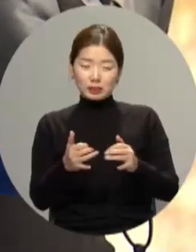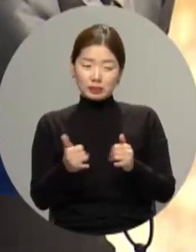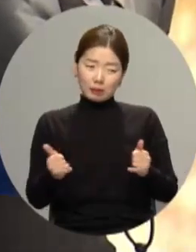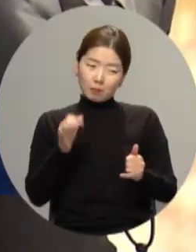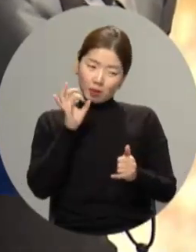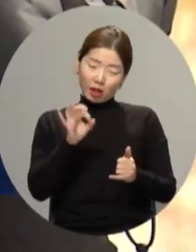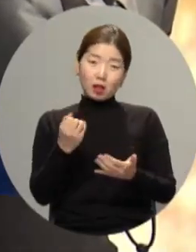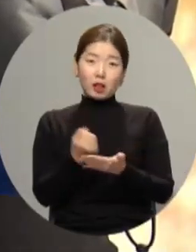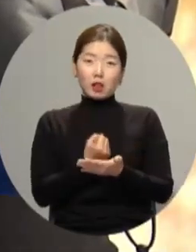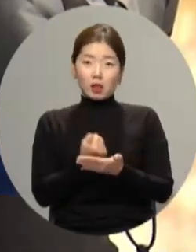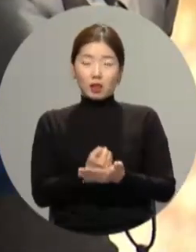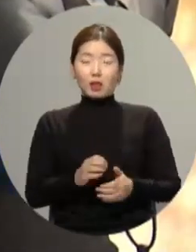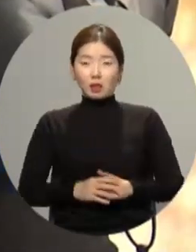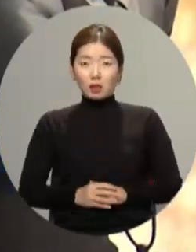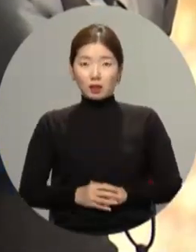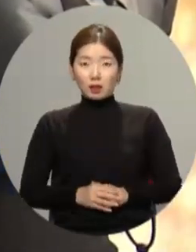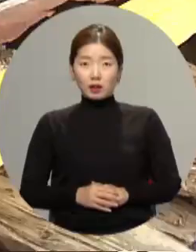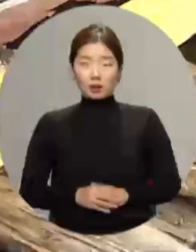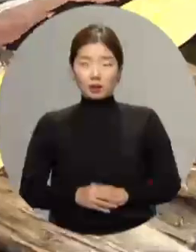사람으로서 안타깝네요.